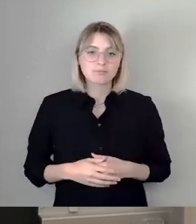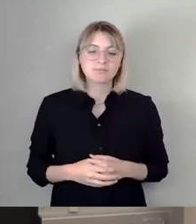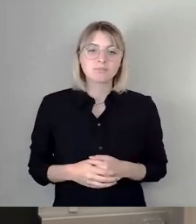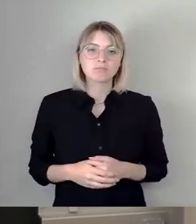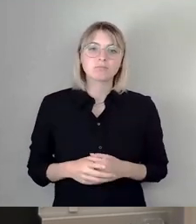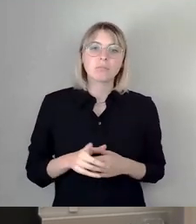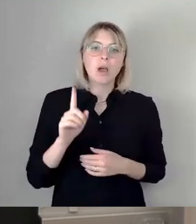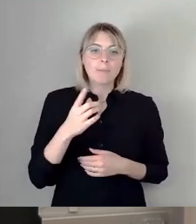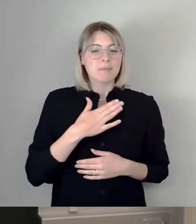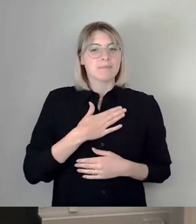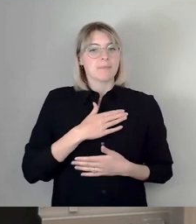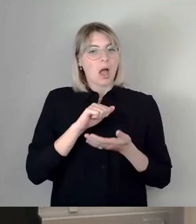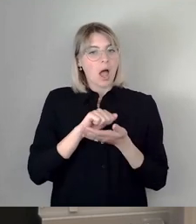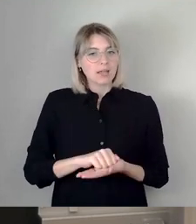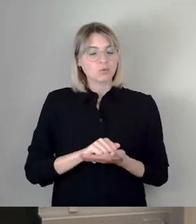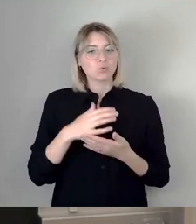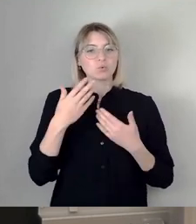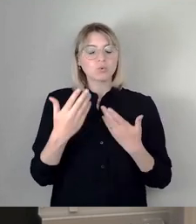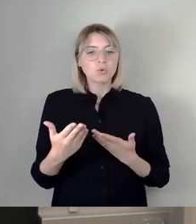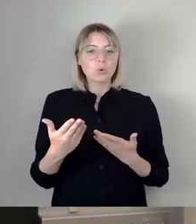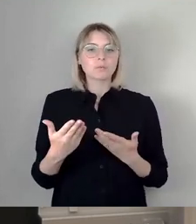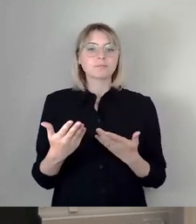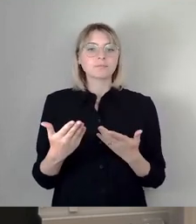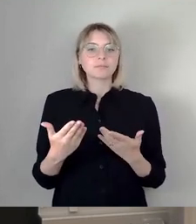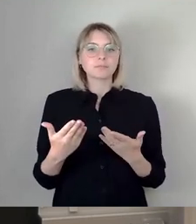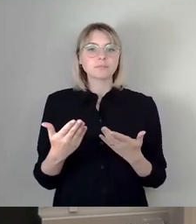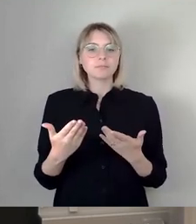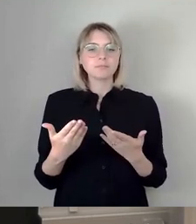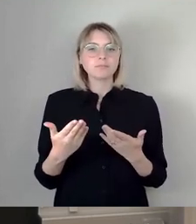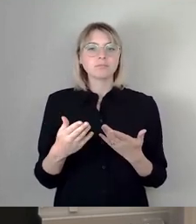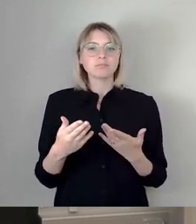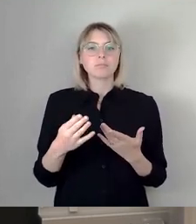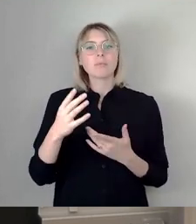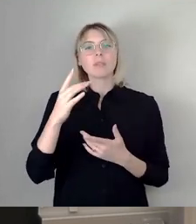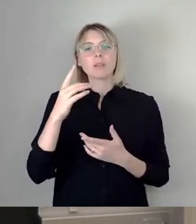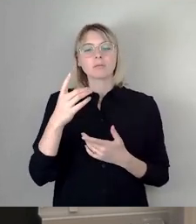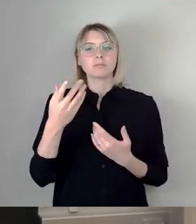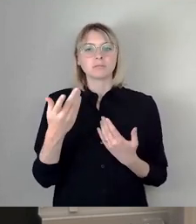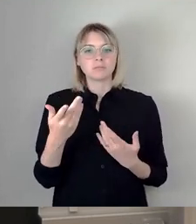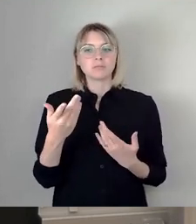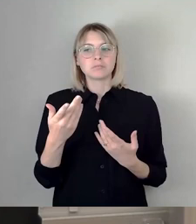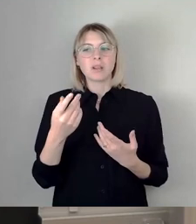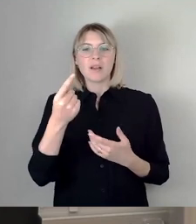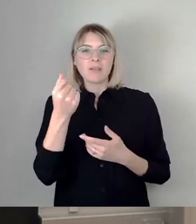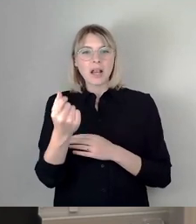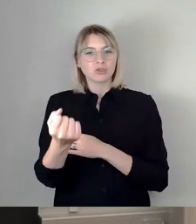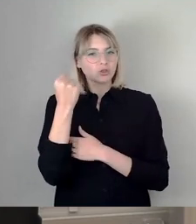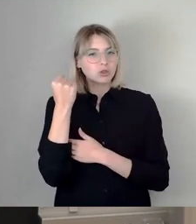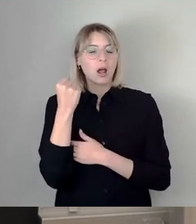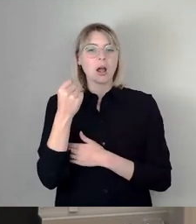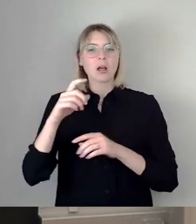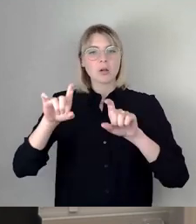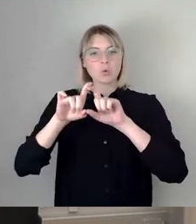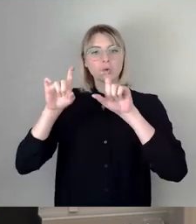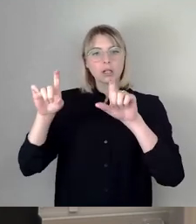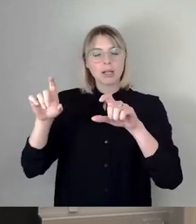Eindruck, dass mächtige, finanzstarke städtische Unternehmen nicht